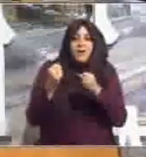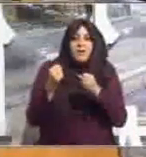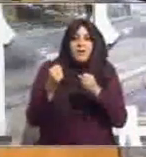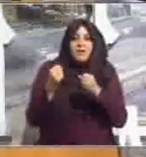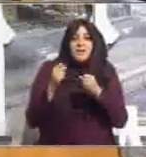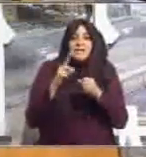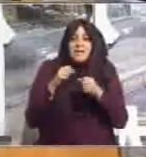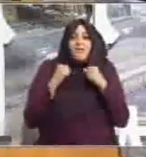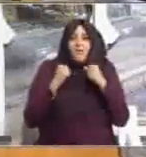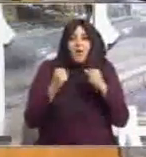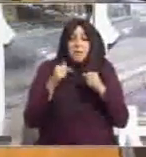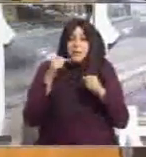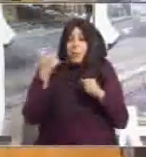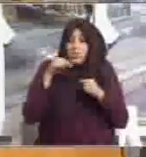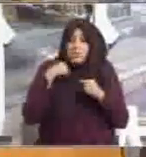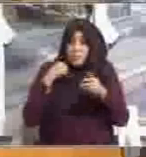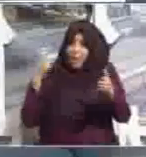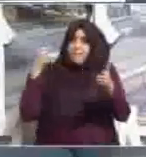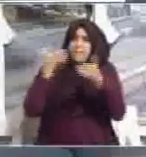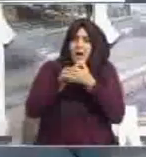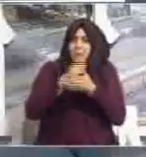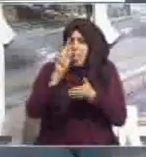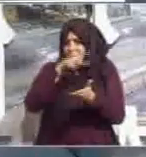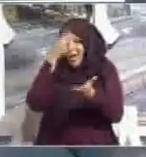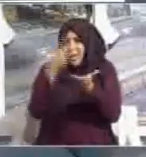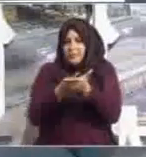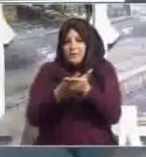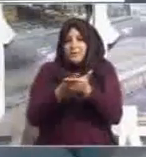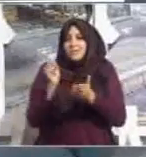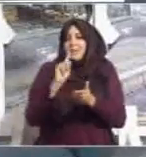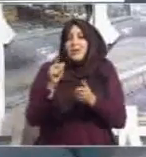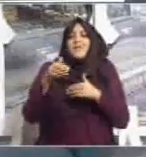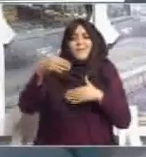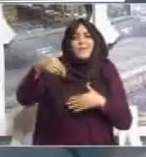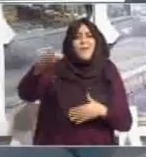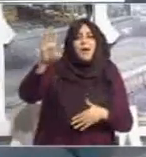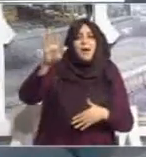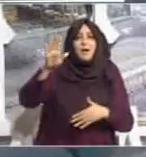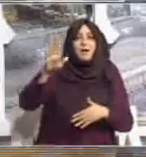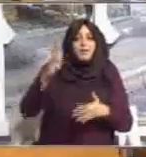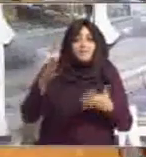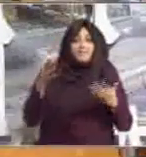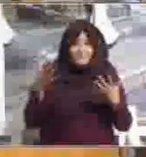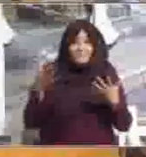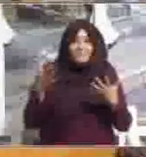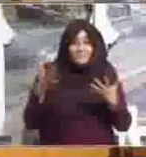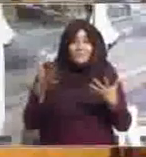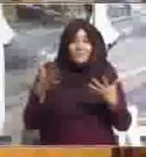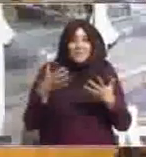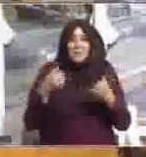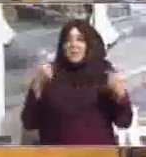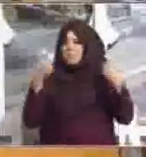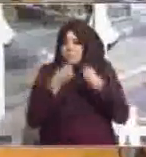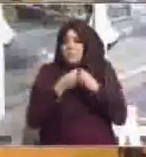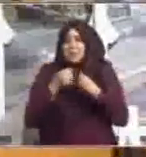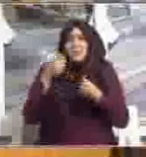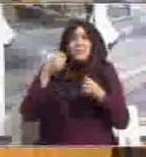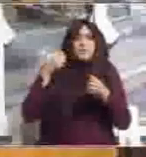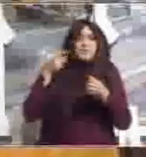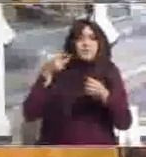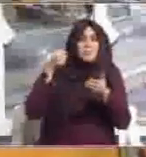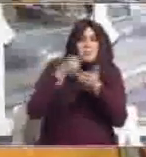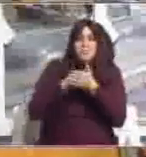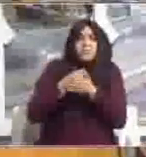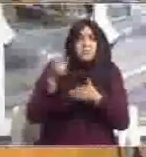يصرفه عنه بالضبط لا أنه يستعرض عليه عضلاته يدخل في شراكه يدخل في شراكه معاه في عراك معاه